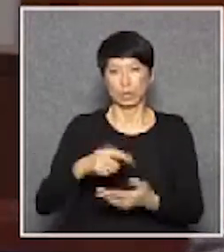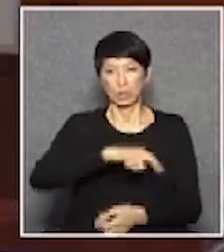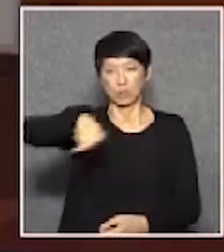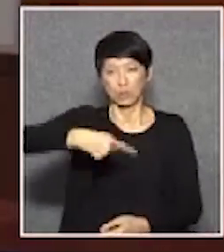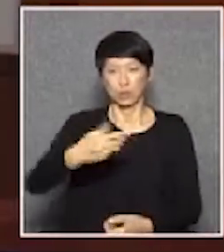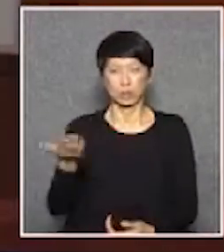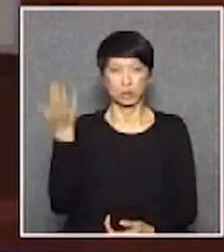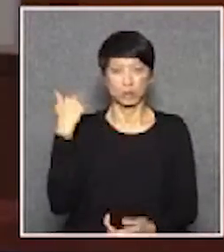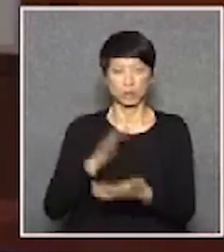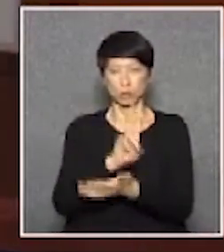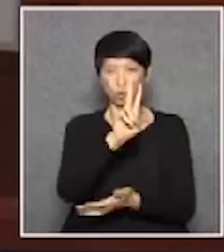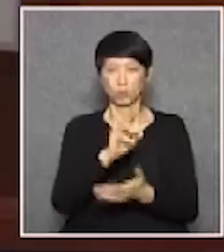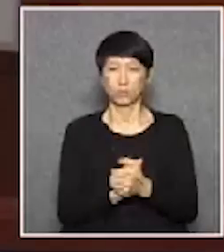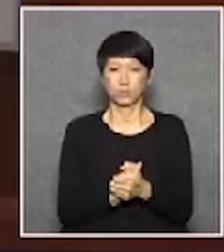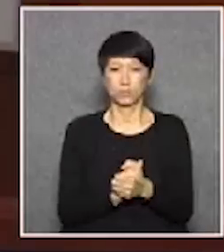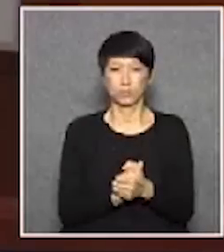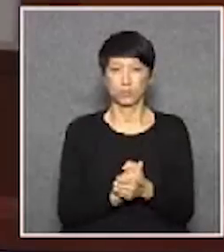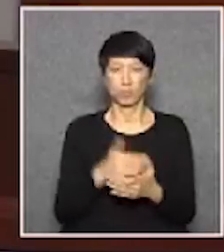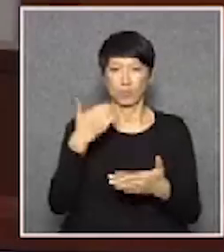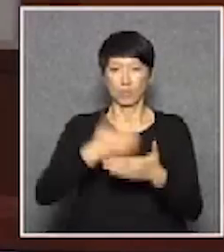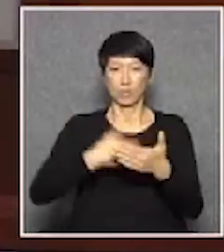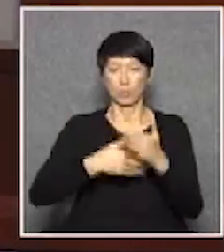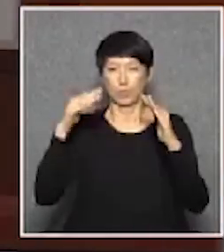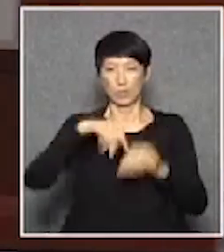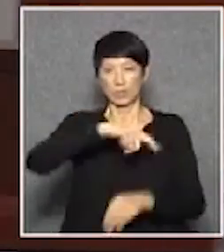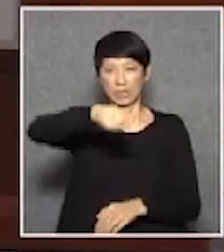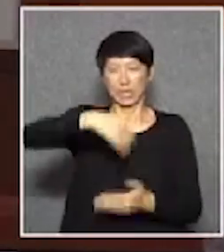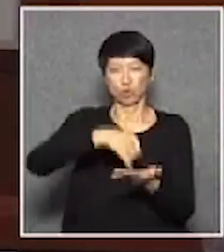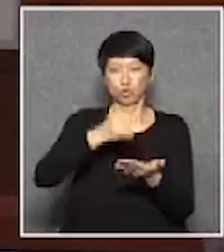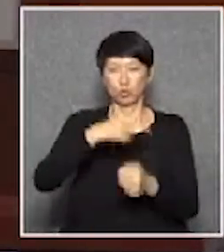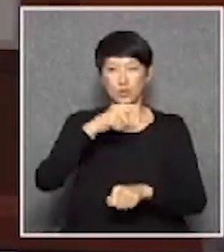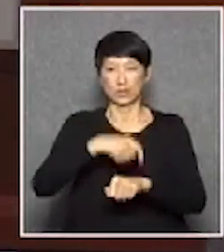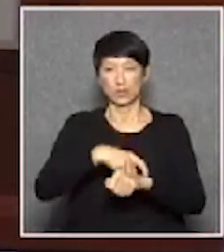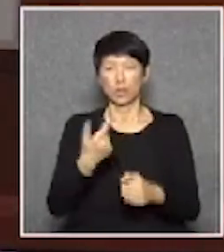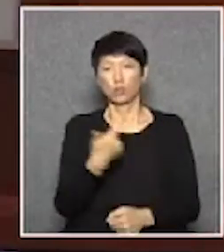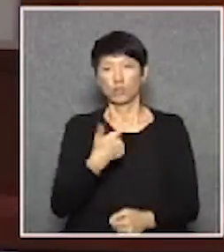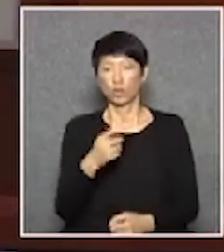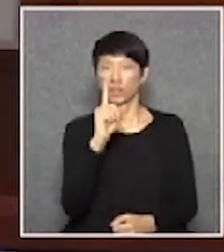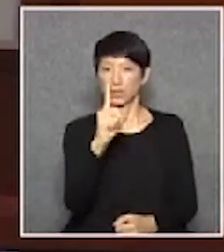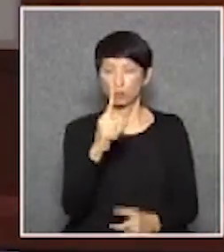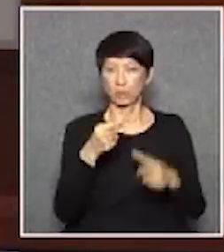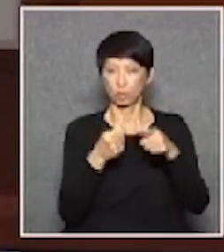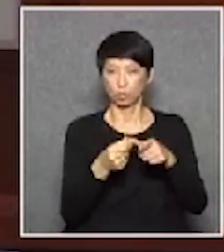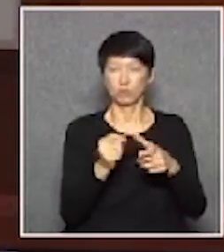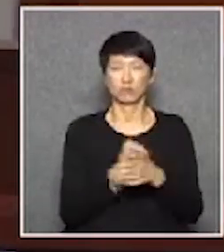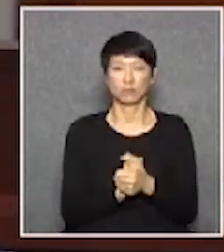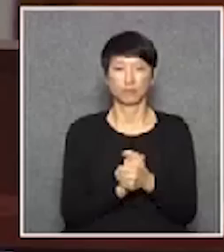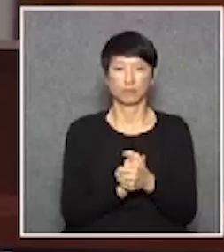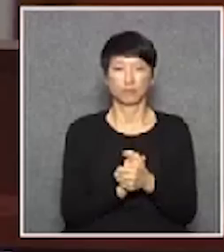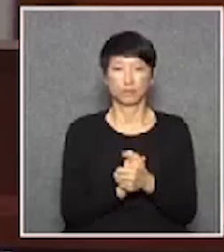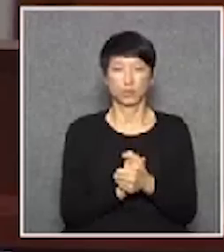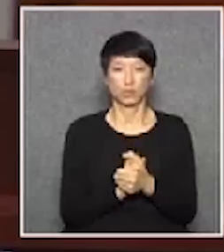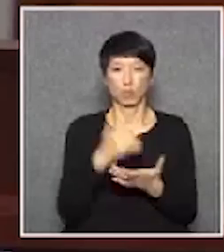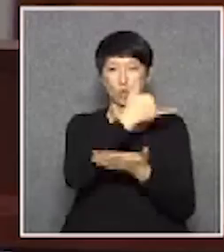前年呢减差饷免差饷，就已经有一间公司可以获